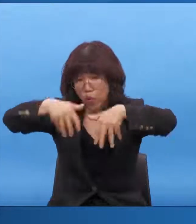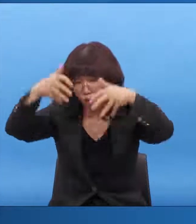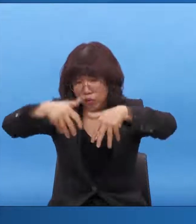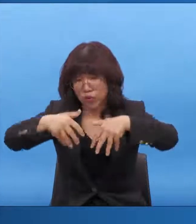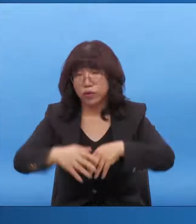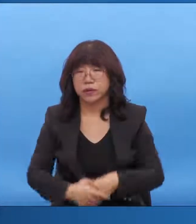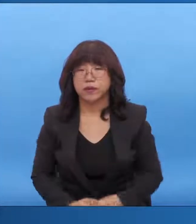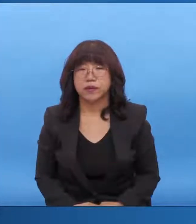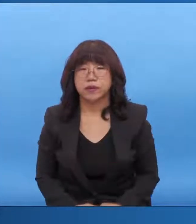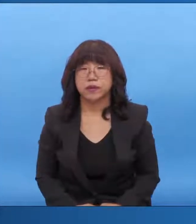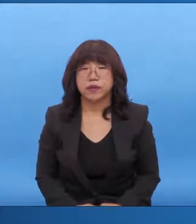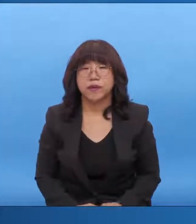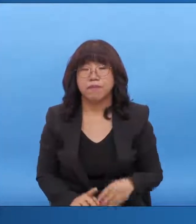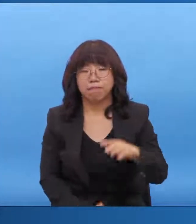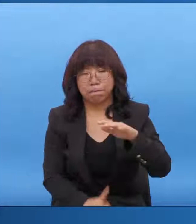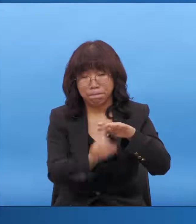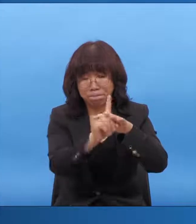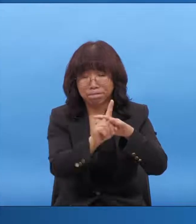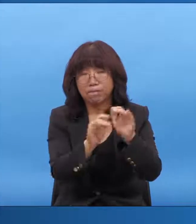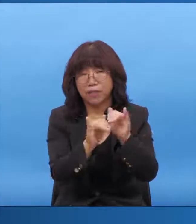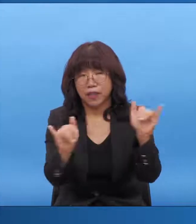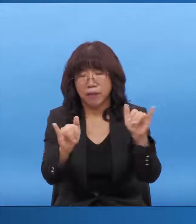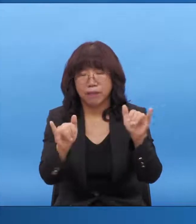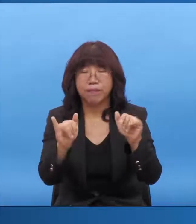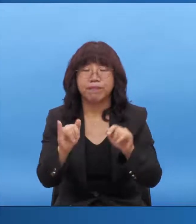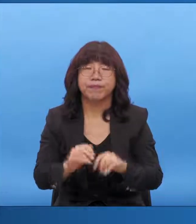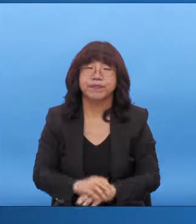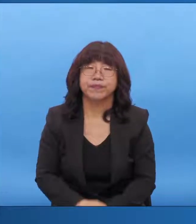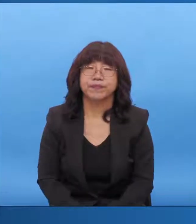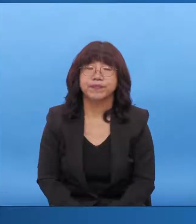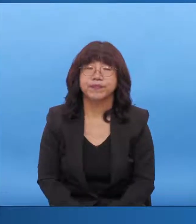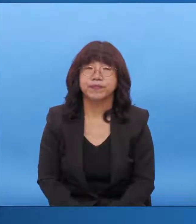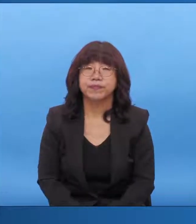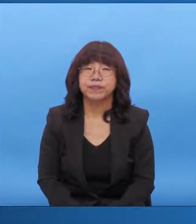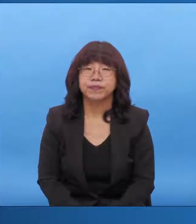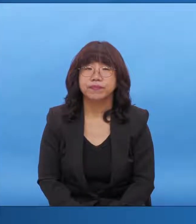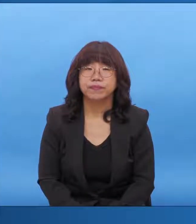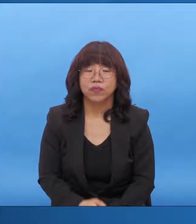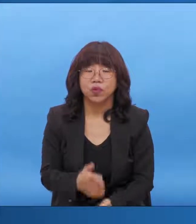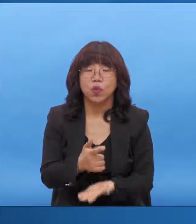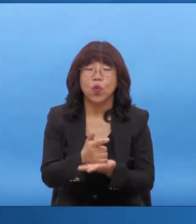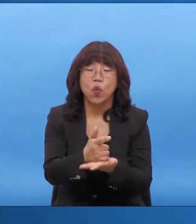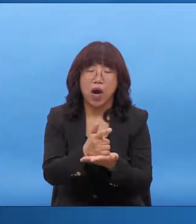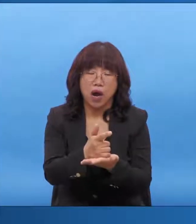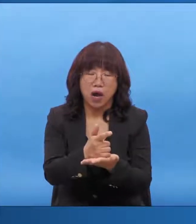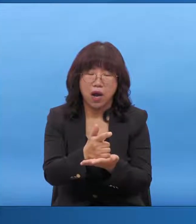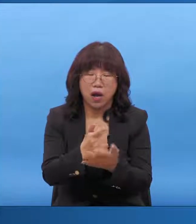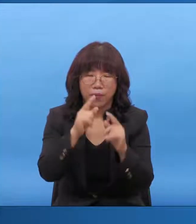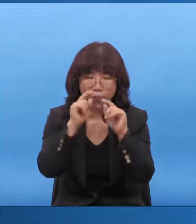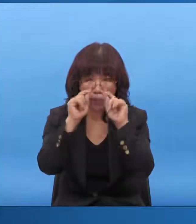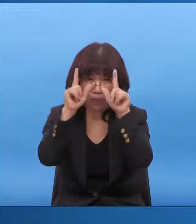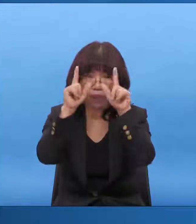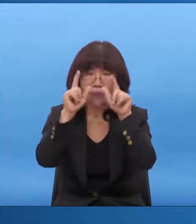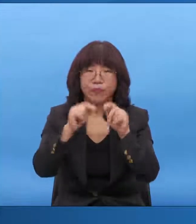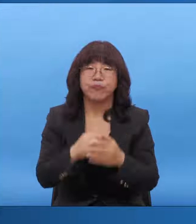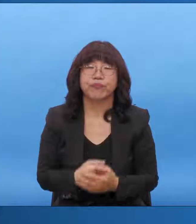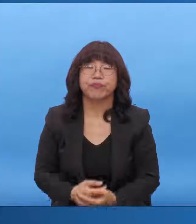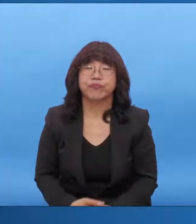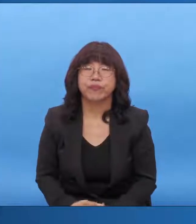한 명이 깨달은 사람이 나온 거예요. But there was one person who realized at 그 that time, 사람이 노아입니다. and that was Noah.